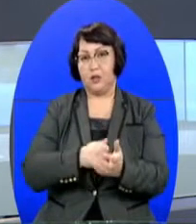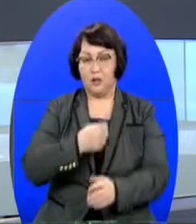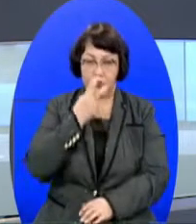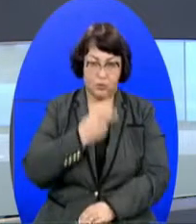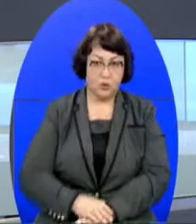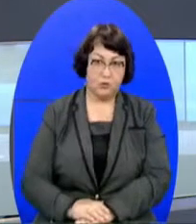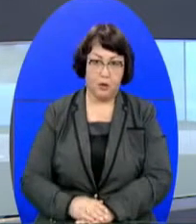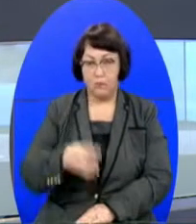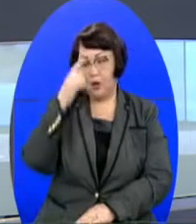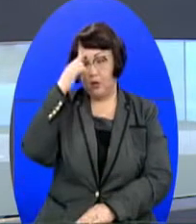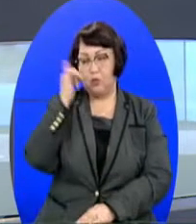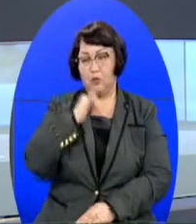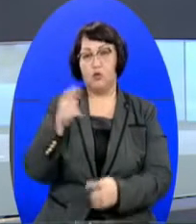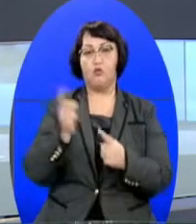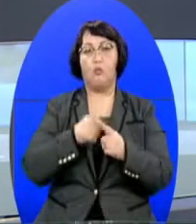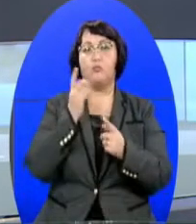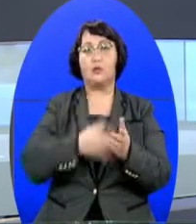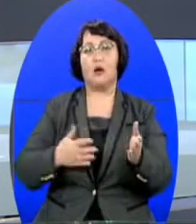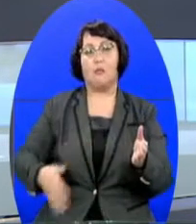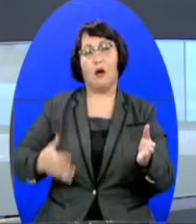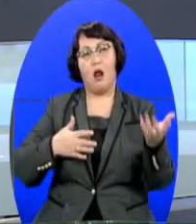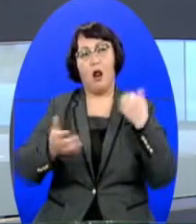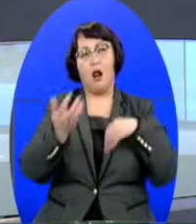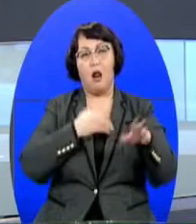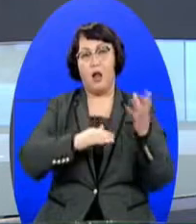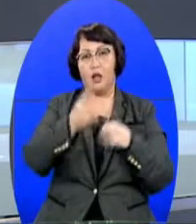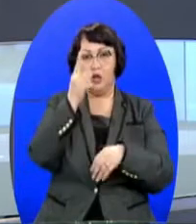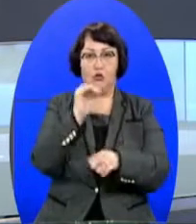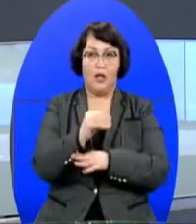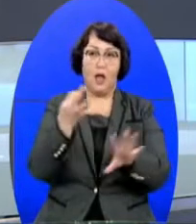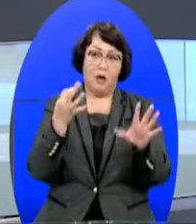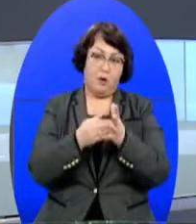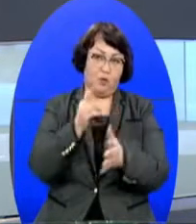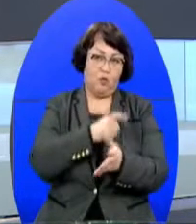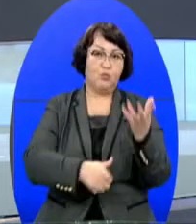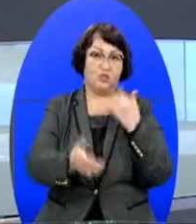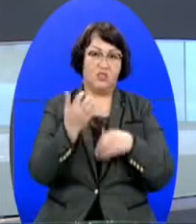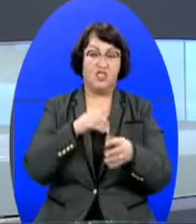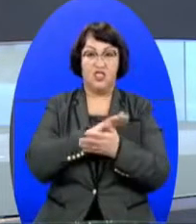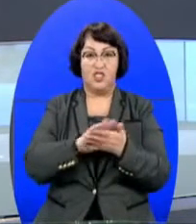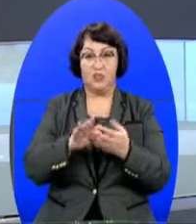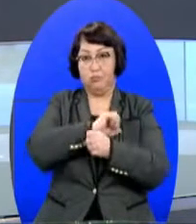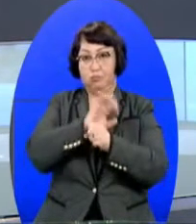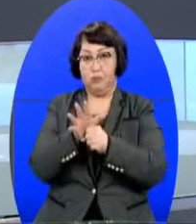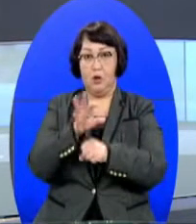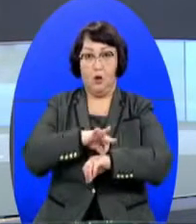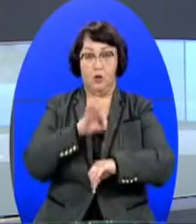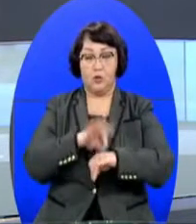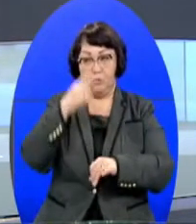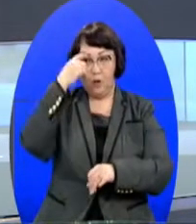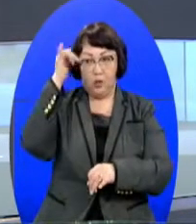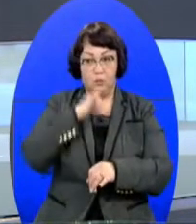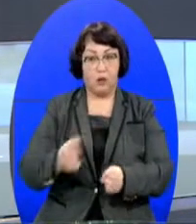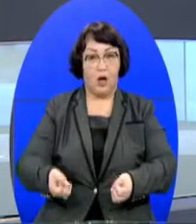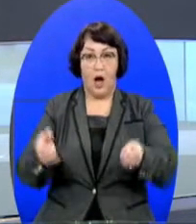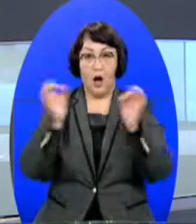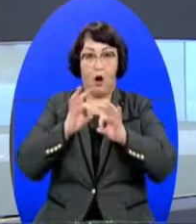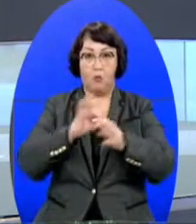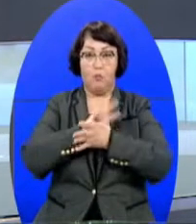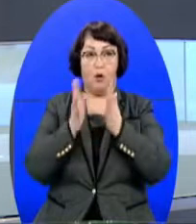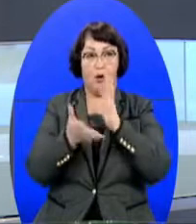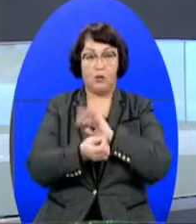Манай улсад төмөр замын тээврээр өдөртөө 8 мянгаар хүн зорчиж байна. Шинэ төрлийн коронавирусны халдвар манай улсад илрээгүйч голомттой бүс нутгаас